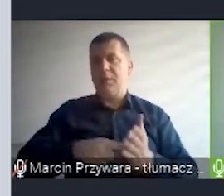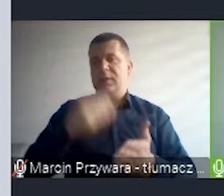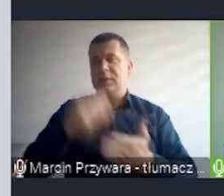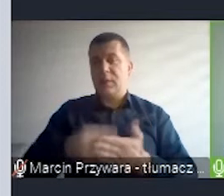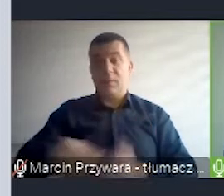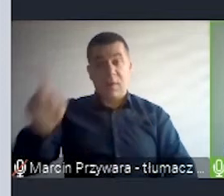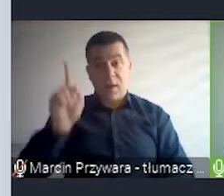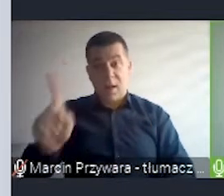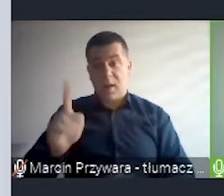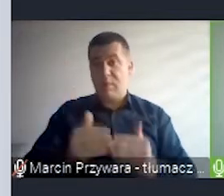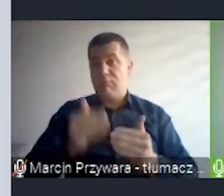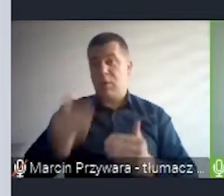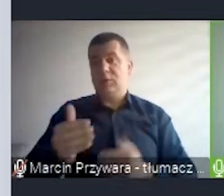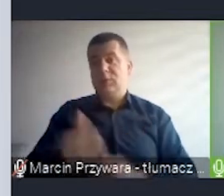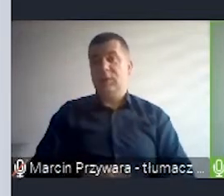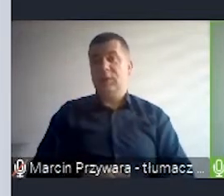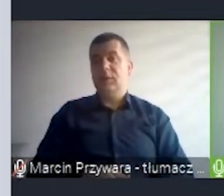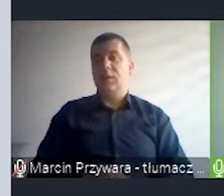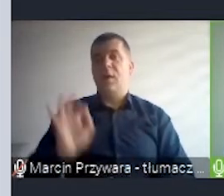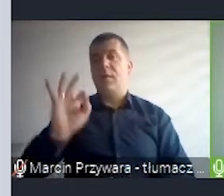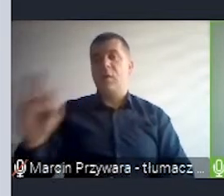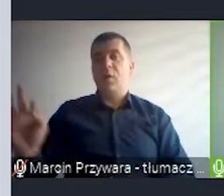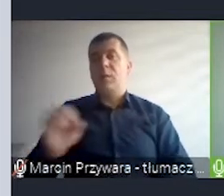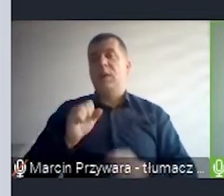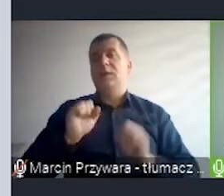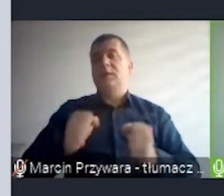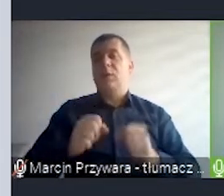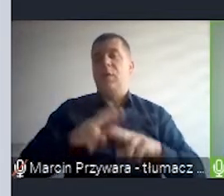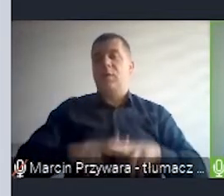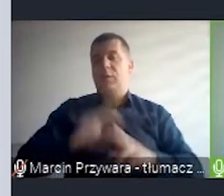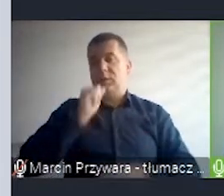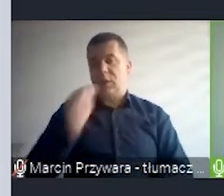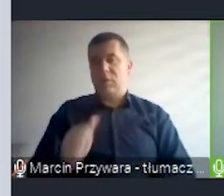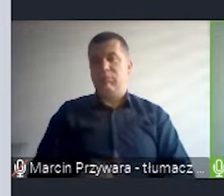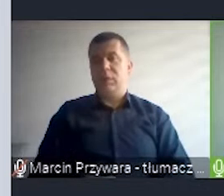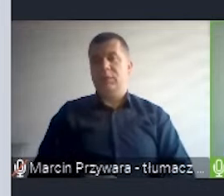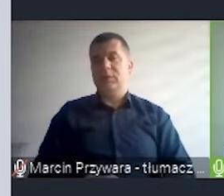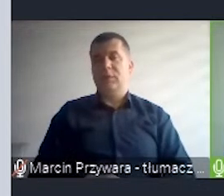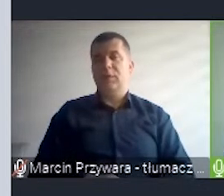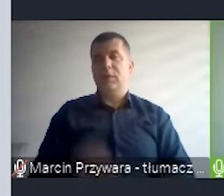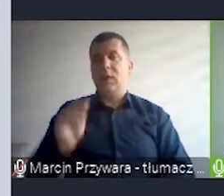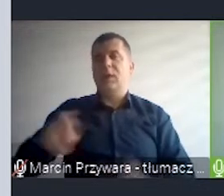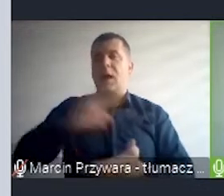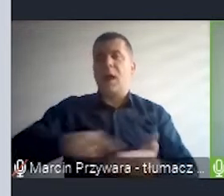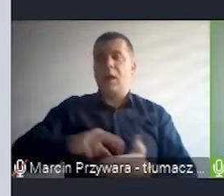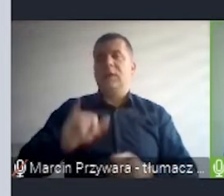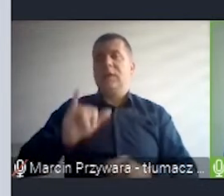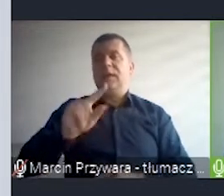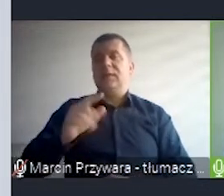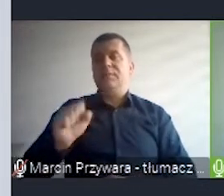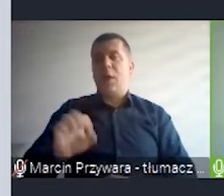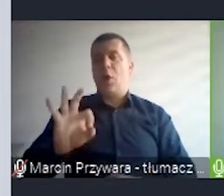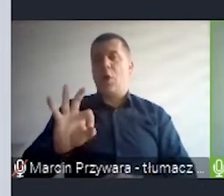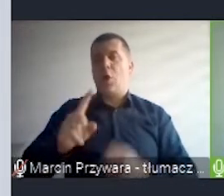ale poza swoim działaniem w funduszach europejskich, poza tym Regionalna Izba Obrachunkowa.